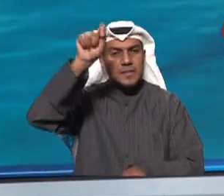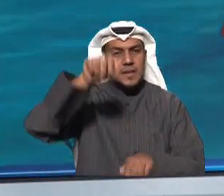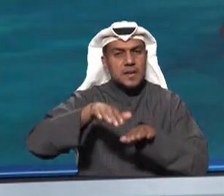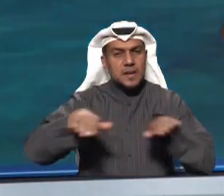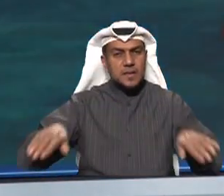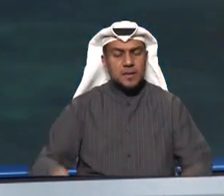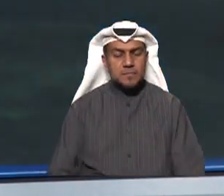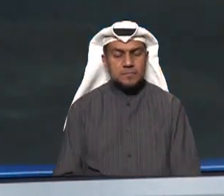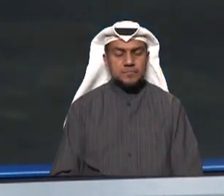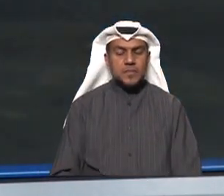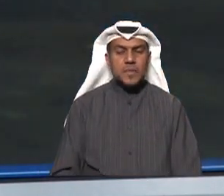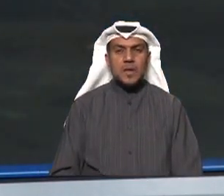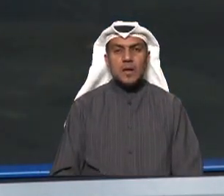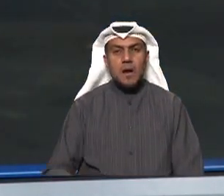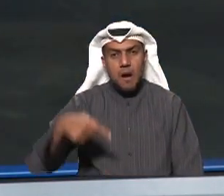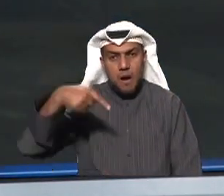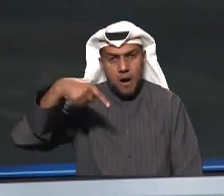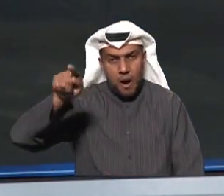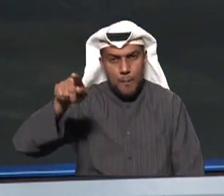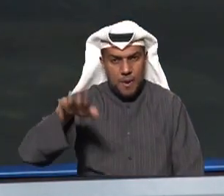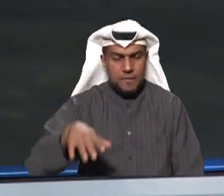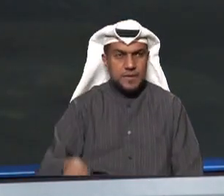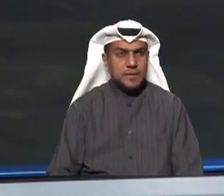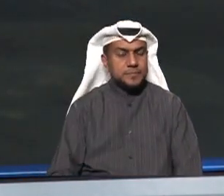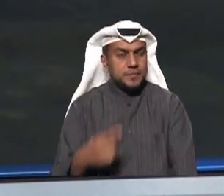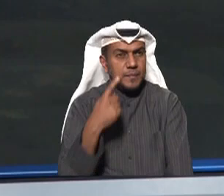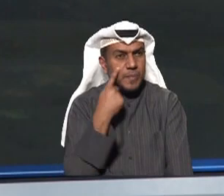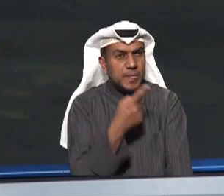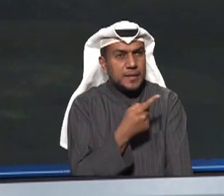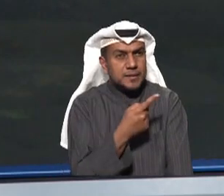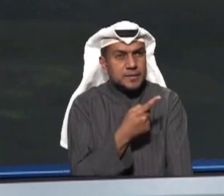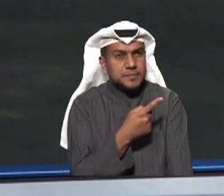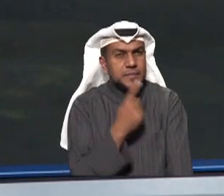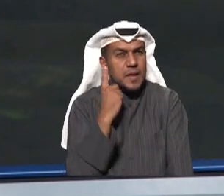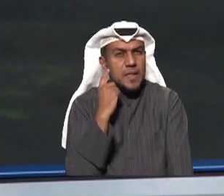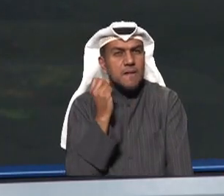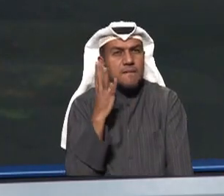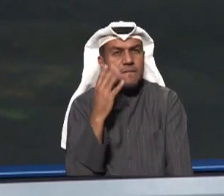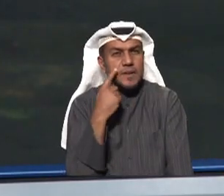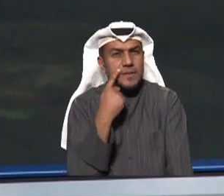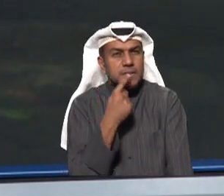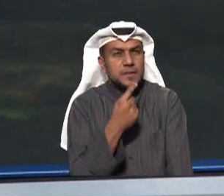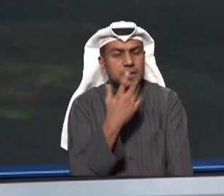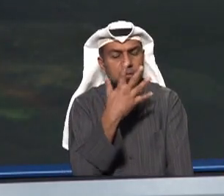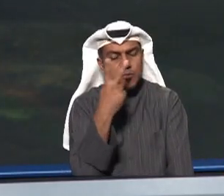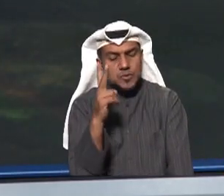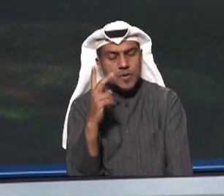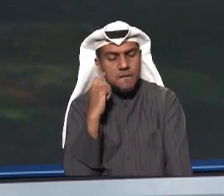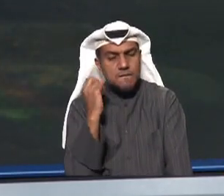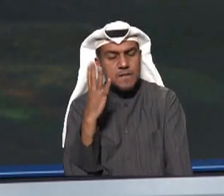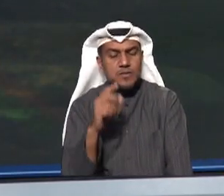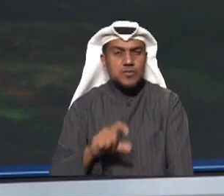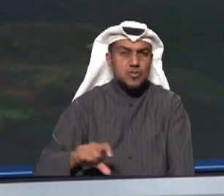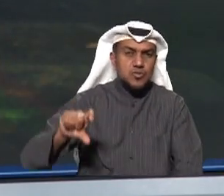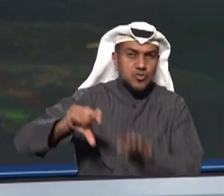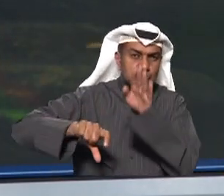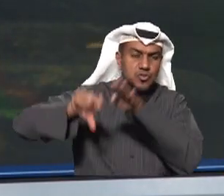الحمل. أذان الفجر حسب التوقيت المحلي لمدينة الكويت الساعة 25 دقيقة، موعد شروق الشمس